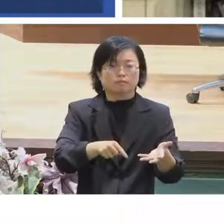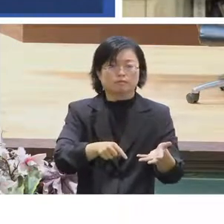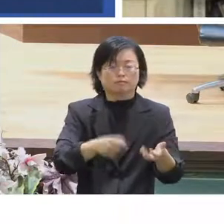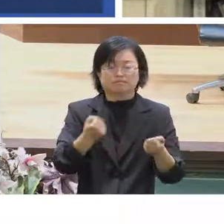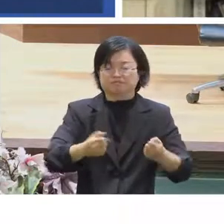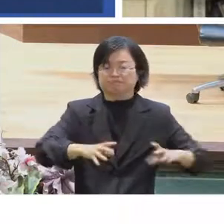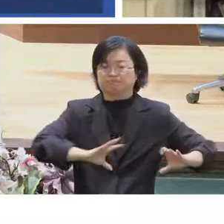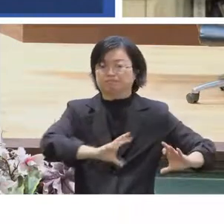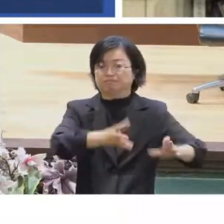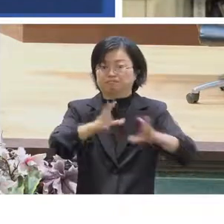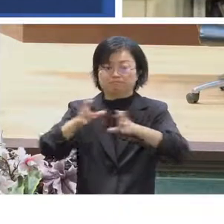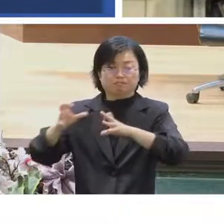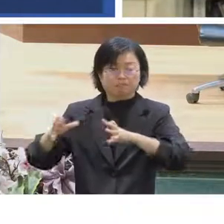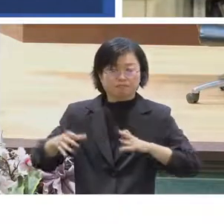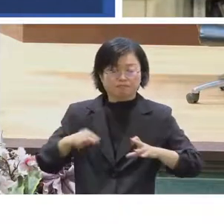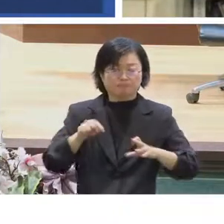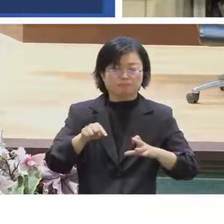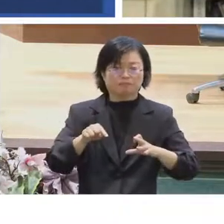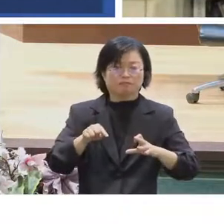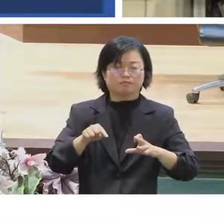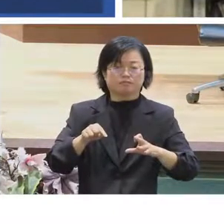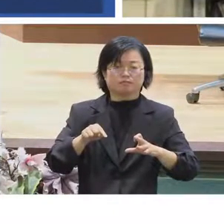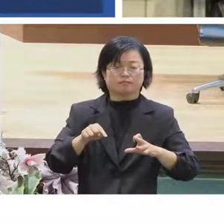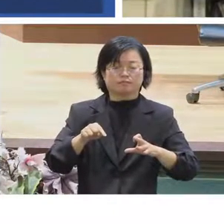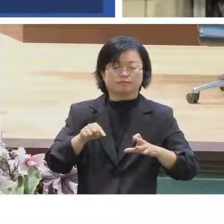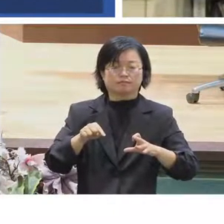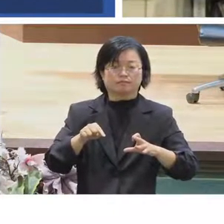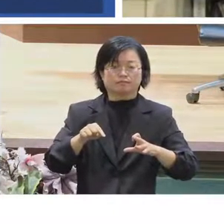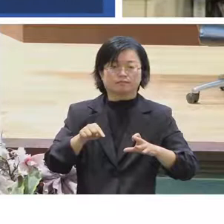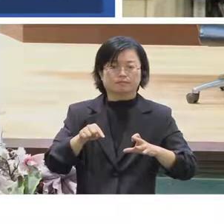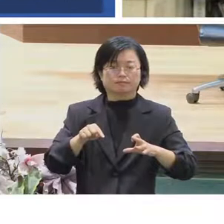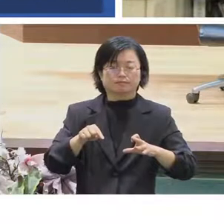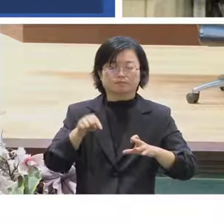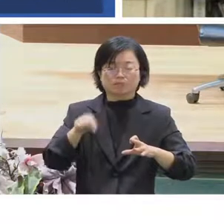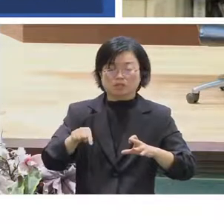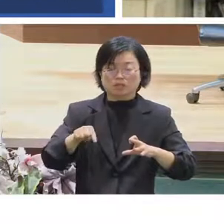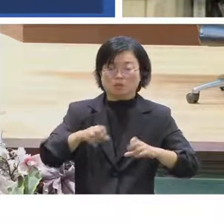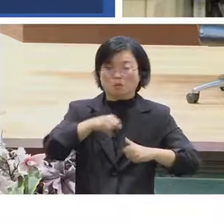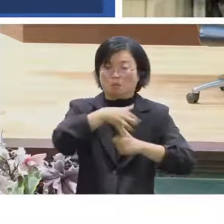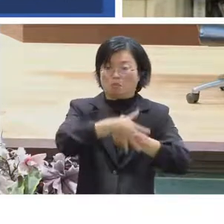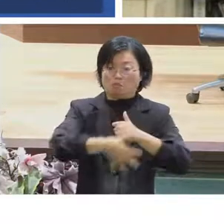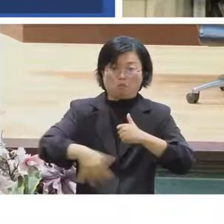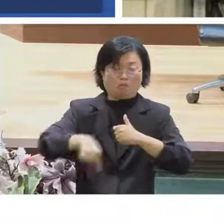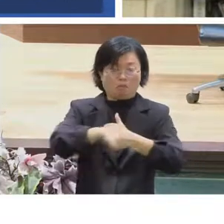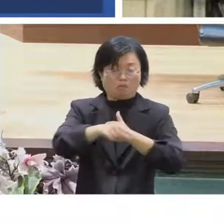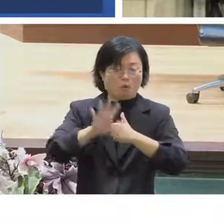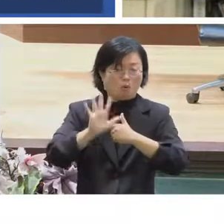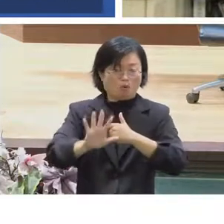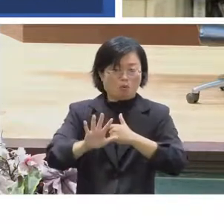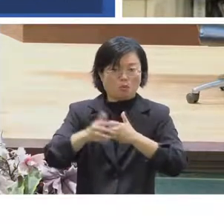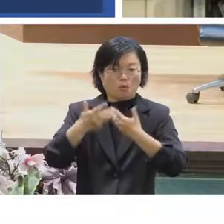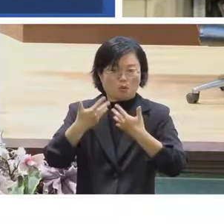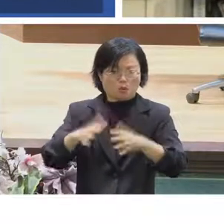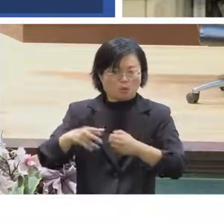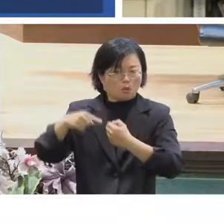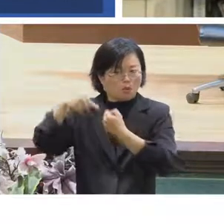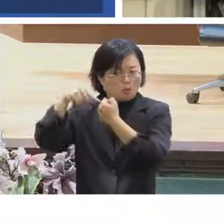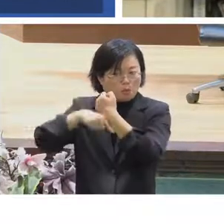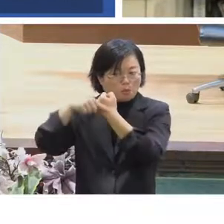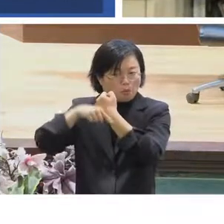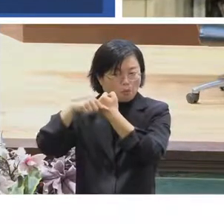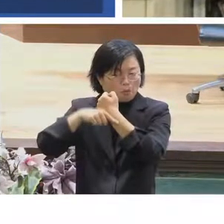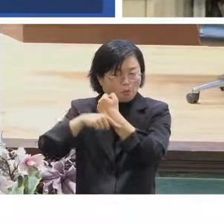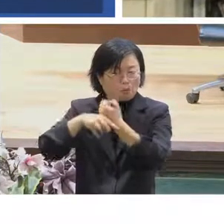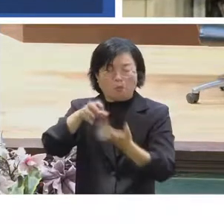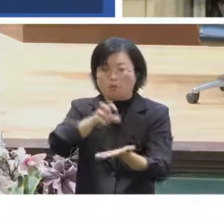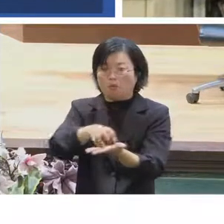其实主张 open government 的 open data 的他们的这些国际的组织，他们做了很多的这种实证的研究，去探讨各种